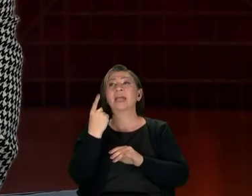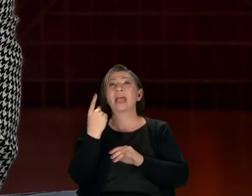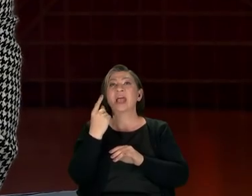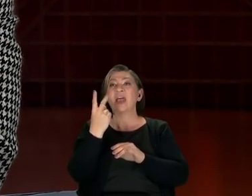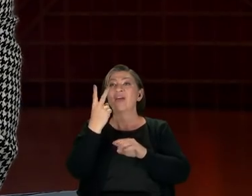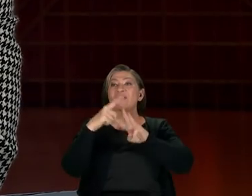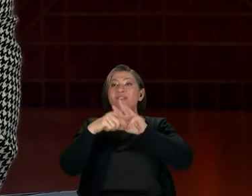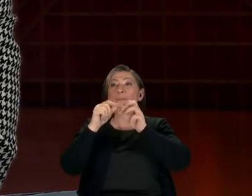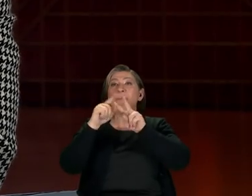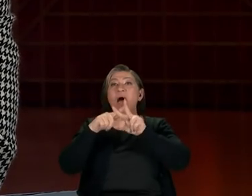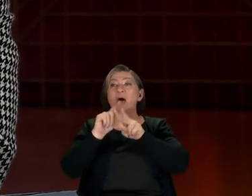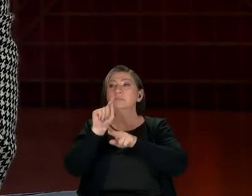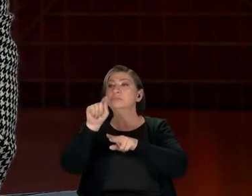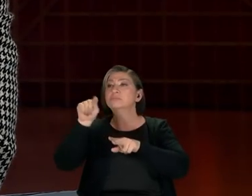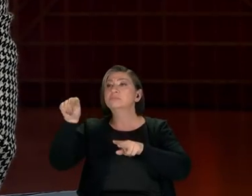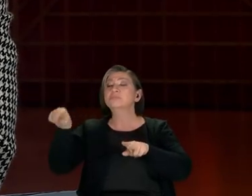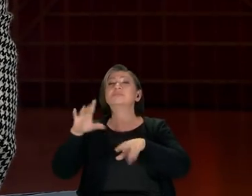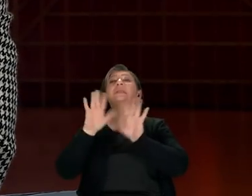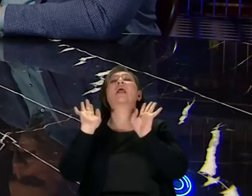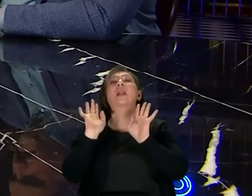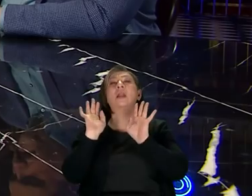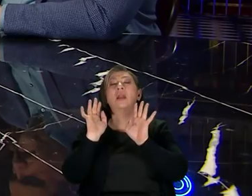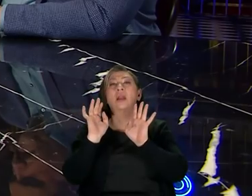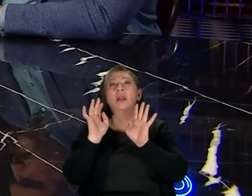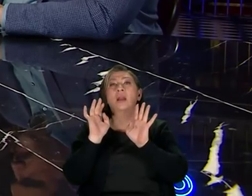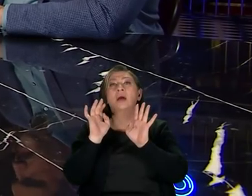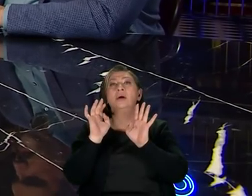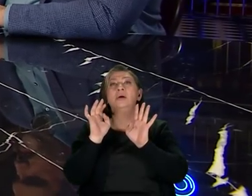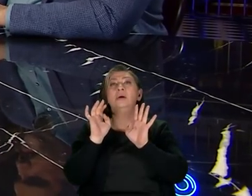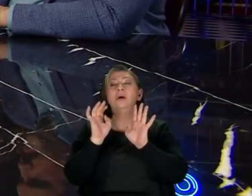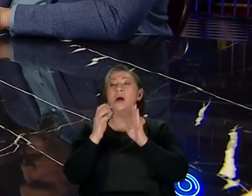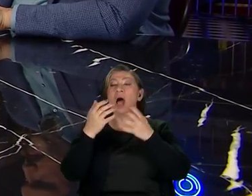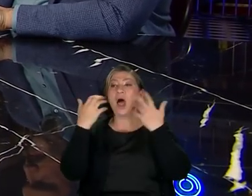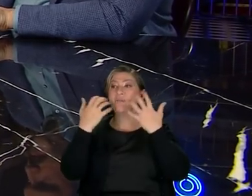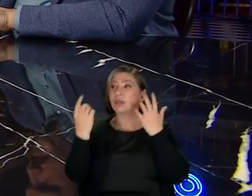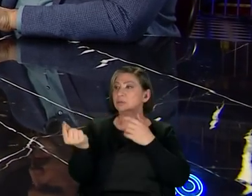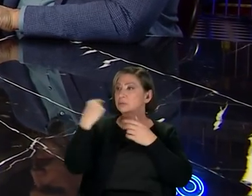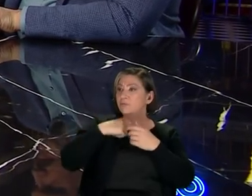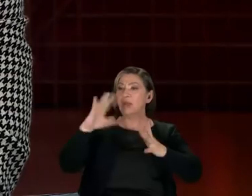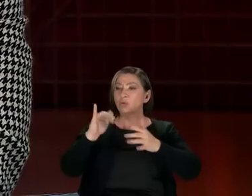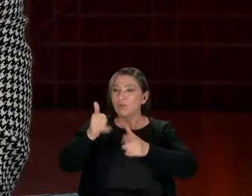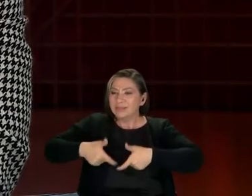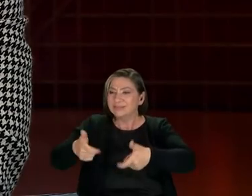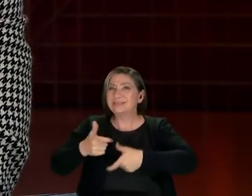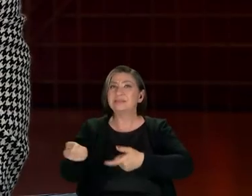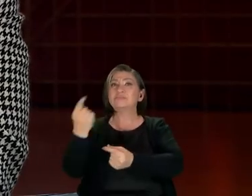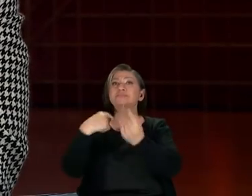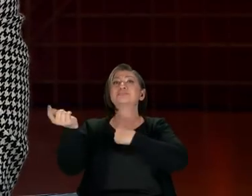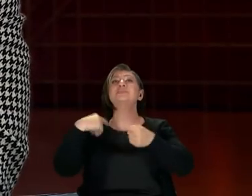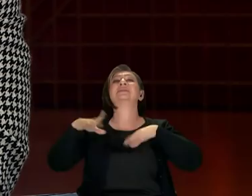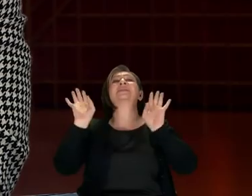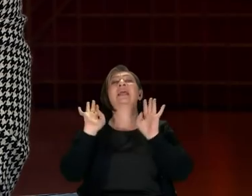veba salgını değil. Değil. Dolayısıyla işte hayvanlardan geçen ya da kanalizasyondan geçen bir salgın değil.